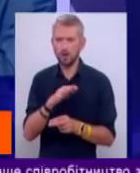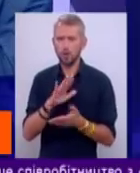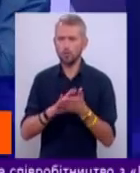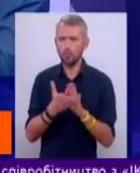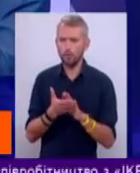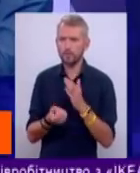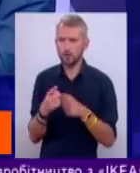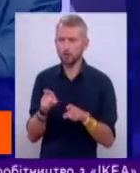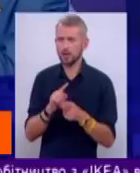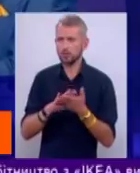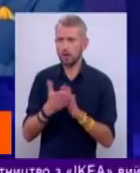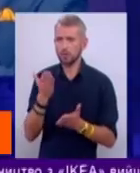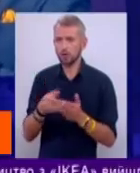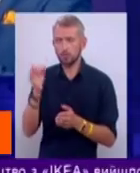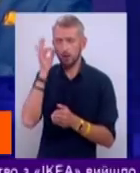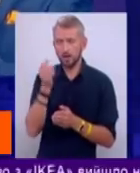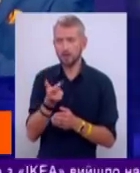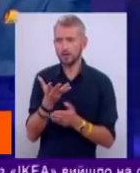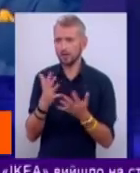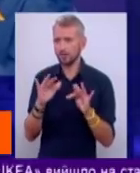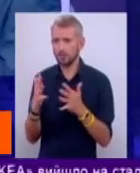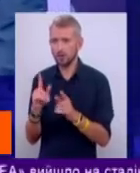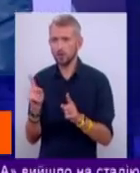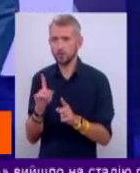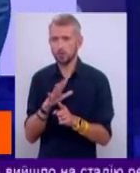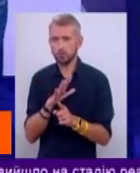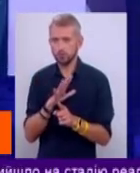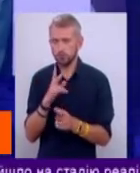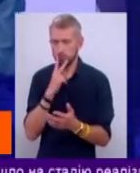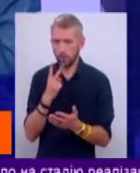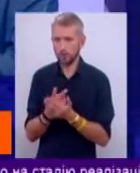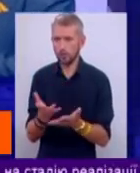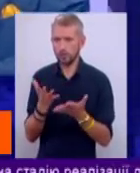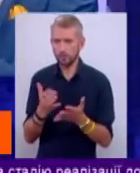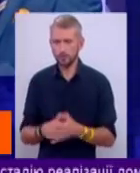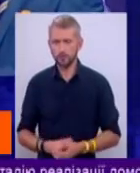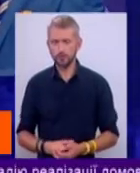ситуації. Можливо, теж пригадаєте таких кілька для того, щоб вони були показовими.